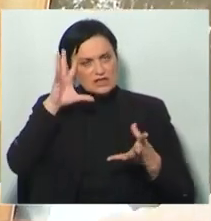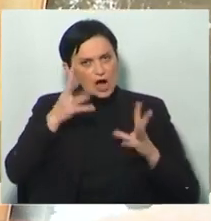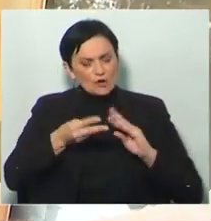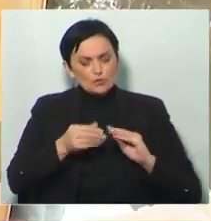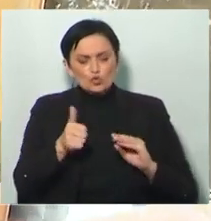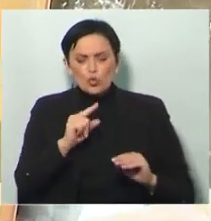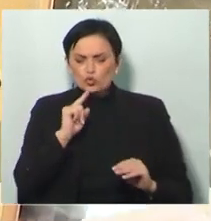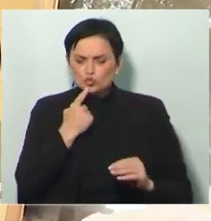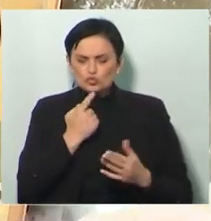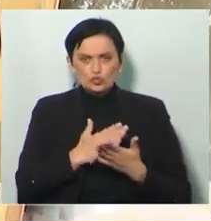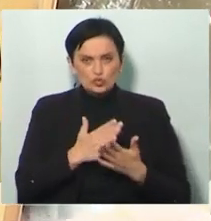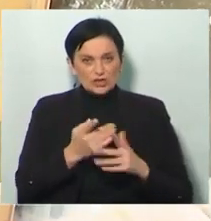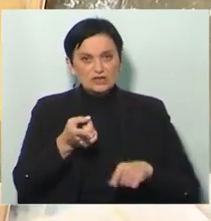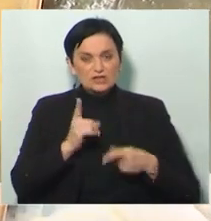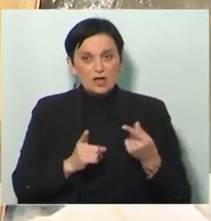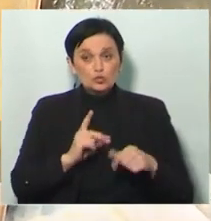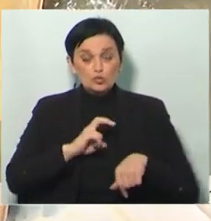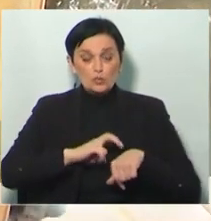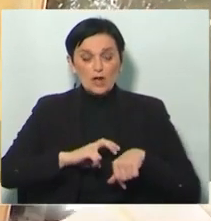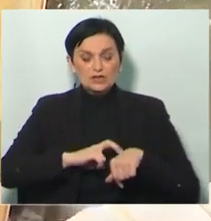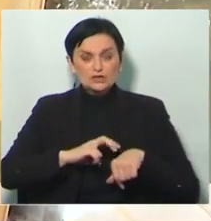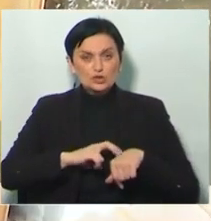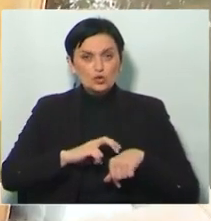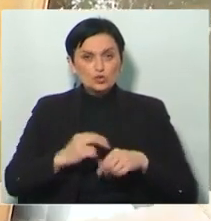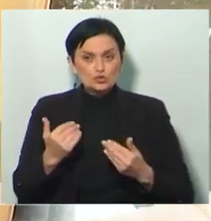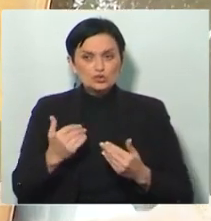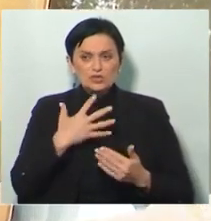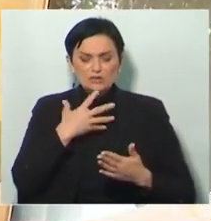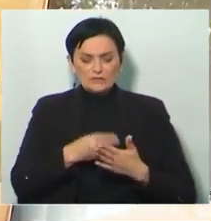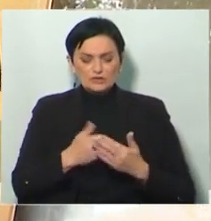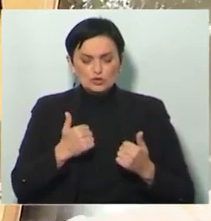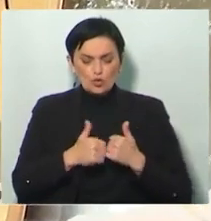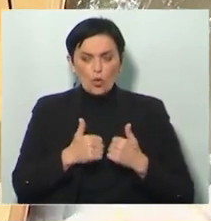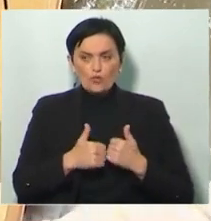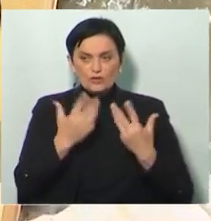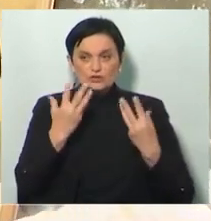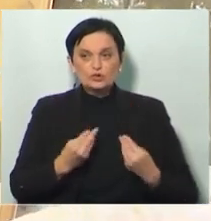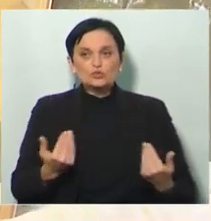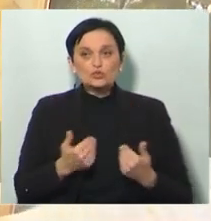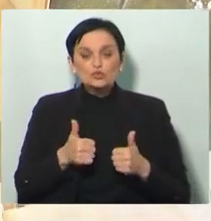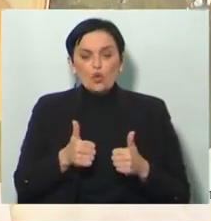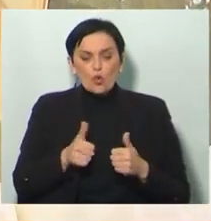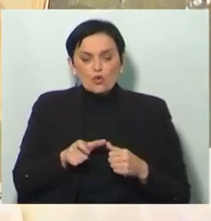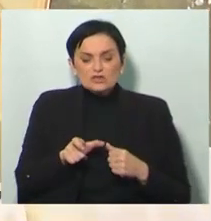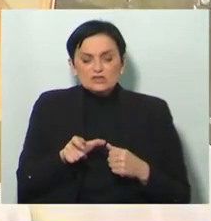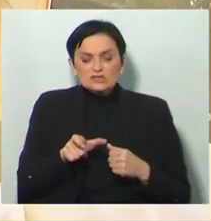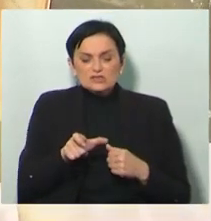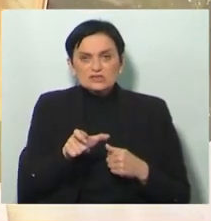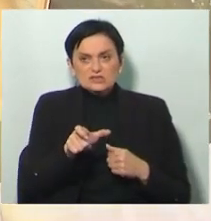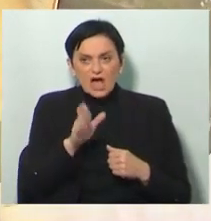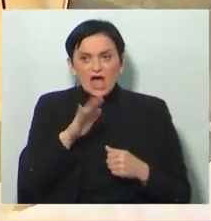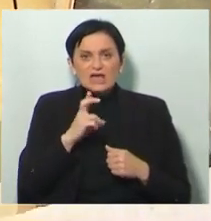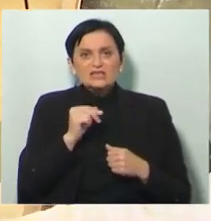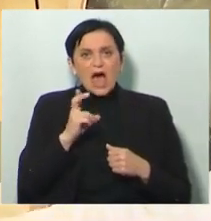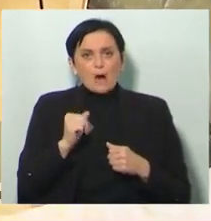რამდენად რთული არის რეალურად მედიკოსისთვის თავის ყოველდღიურ ცხოვრება და როგორ გზას გადიან, თუნდაც